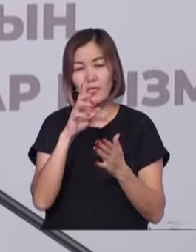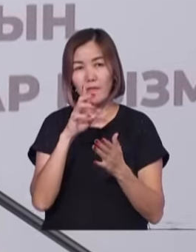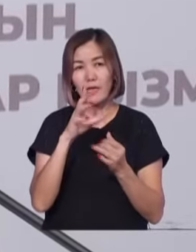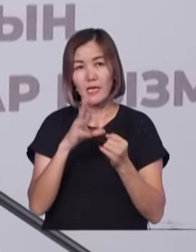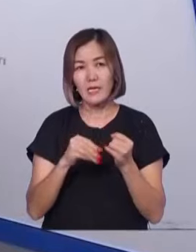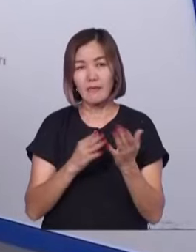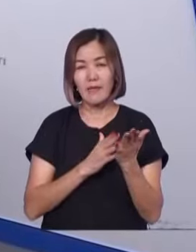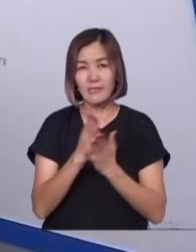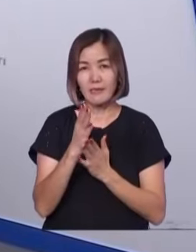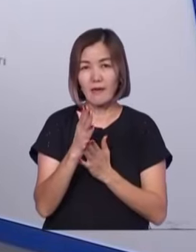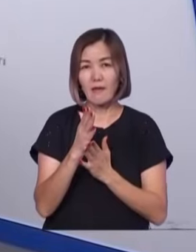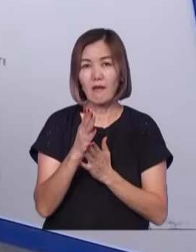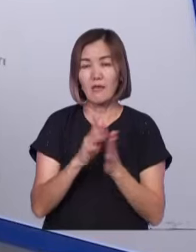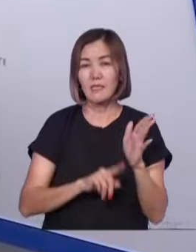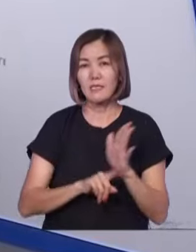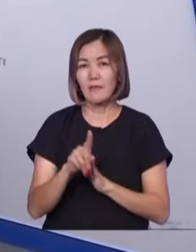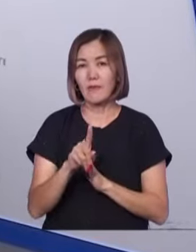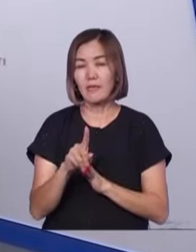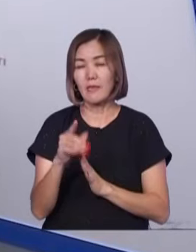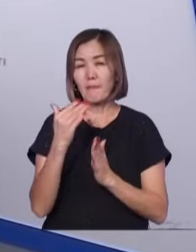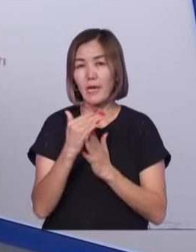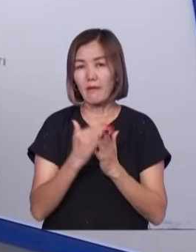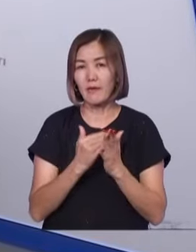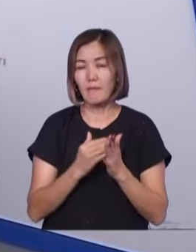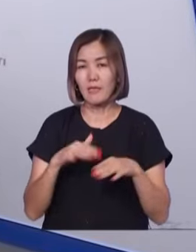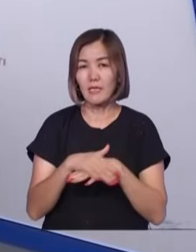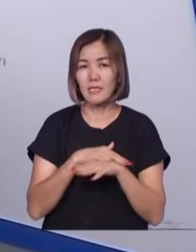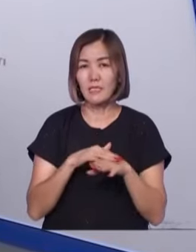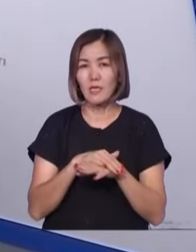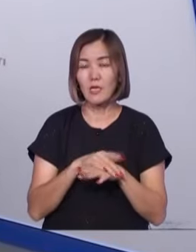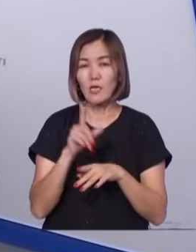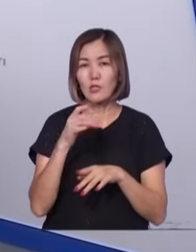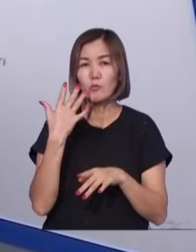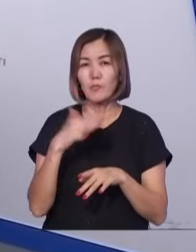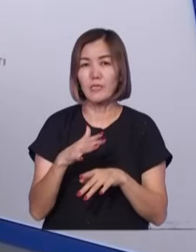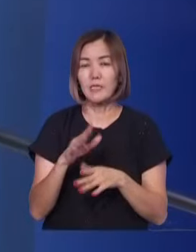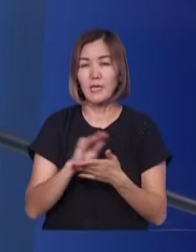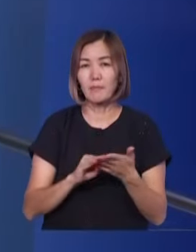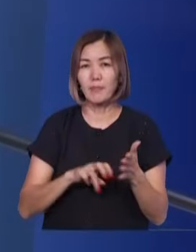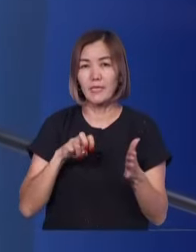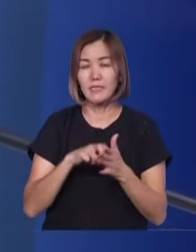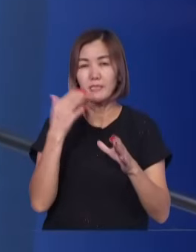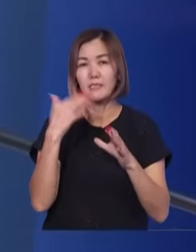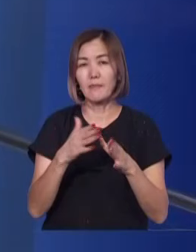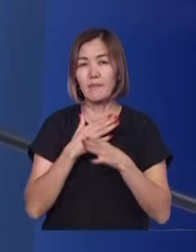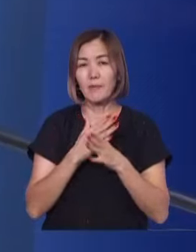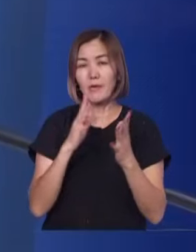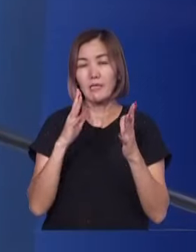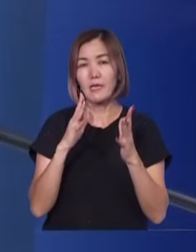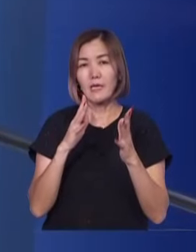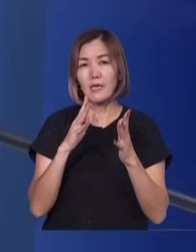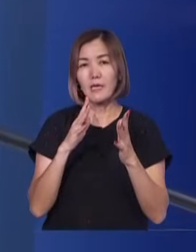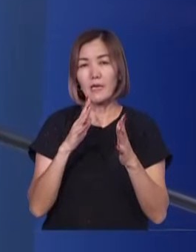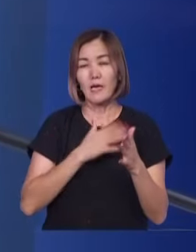земельного кадастра с момента запуска данной программы от населения поступило около 150 писем которые помогают оптимизировать